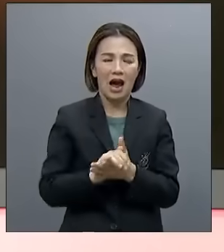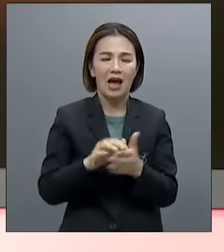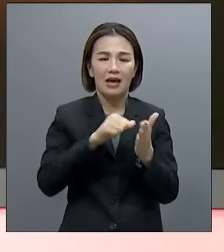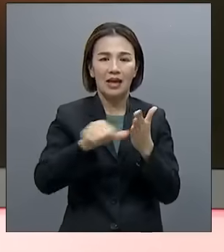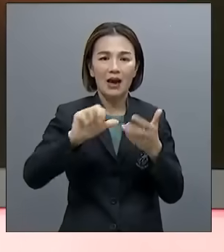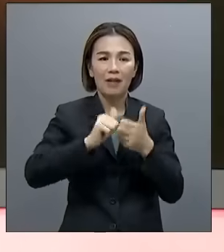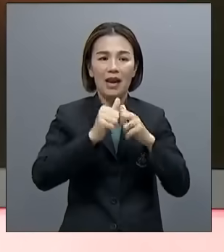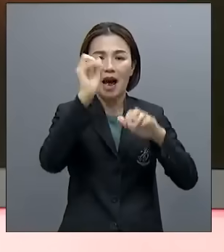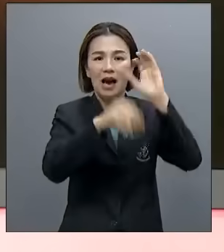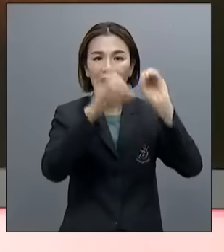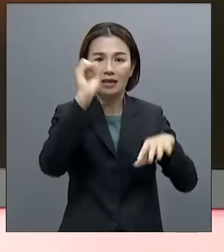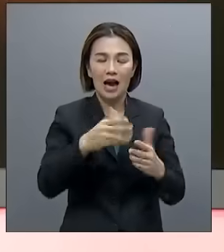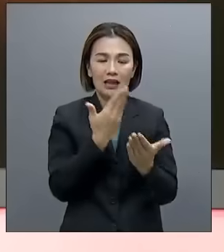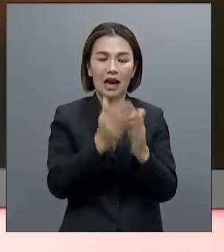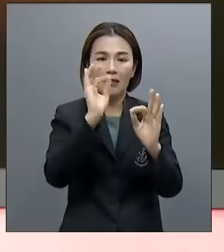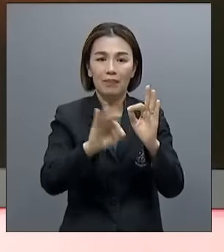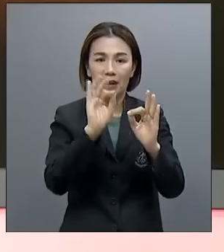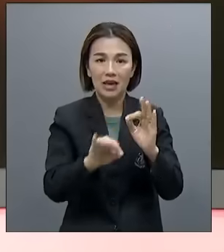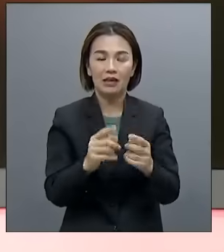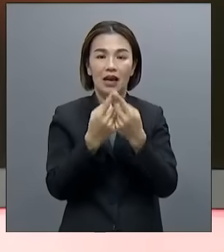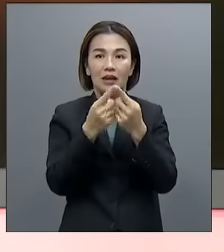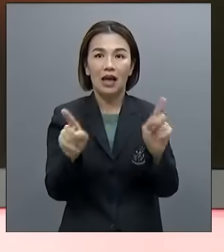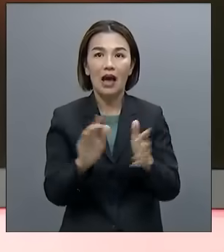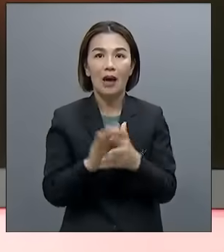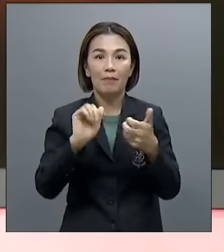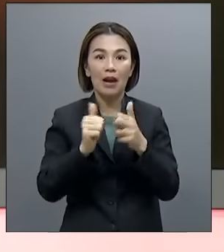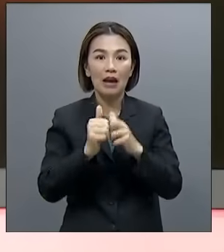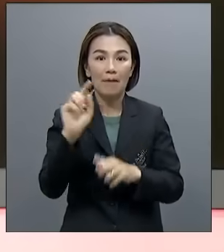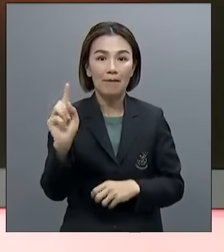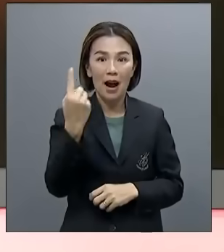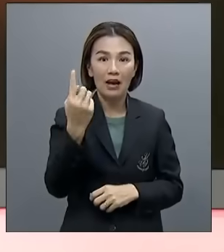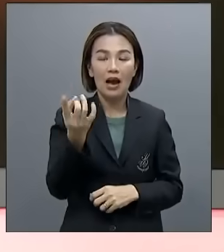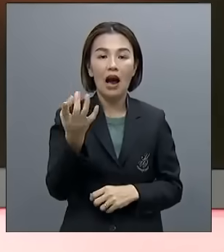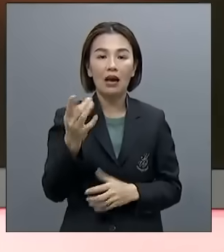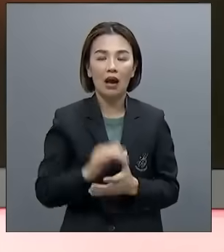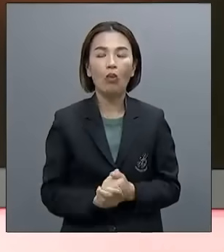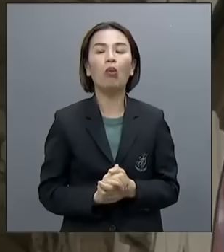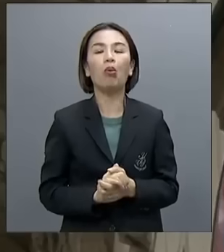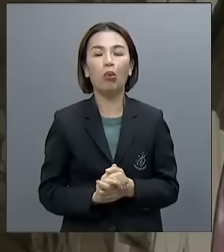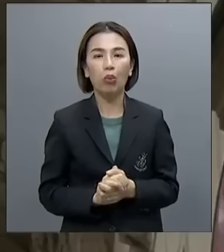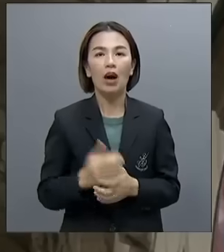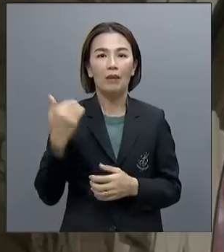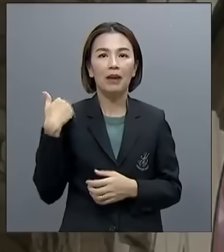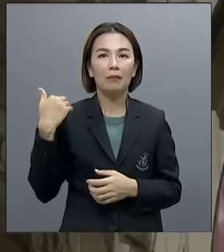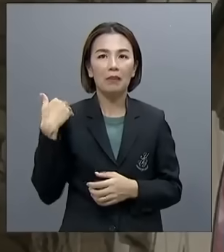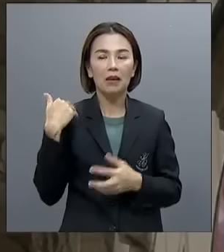ก็ประหยัดเงินผู้บริโภคนะคะแต่ล่าสุดข้อบาดหมางครั้งใหม่เนี่ยสอกเขาที่จะบานปลายขึ้นมาอีกค่ะ